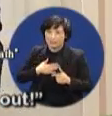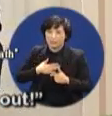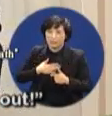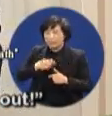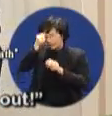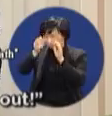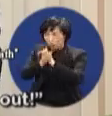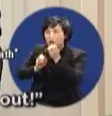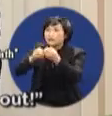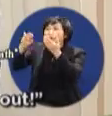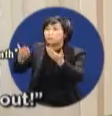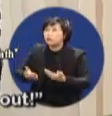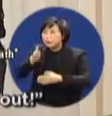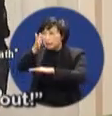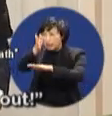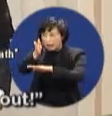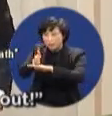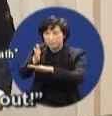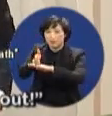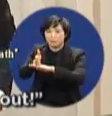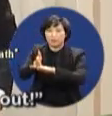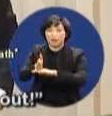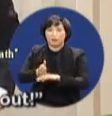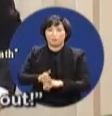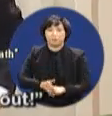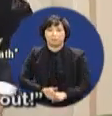기도를 들으심을 감사하나이다.